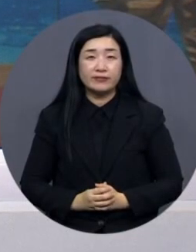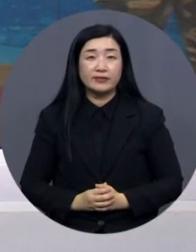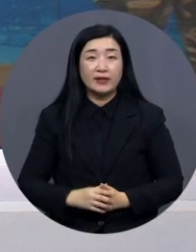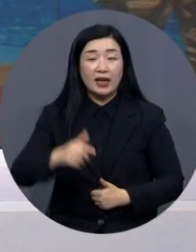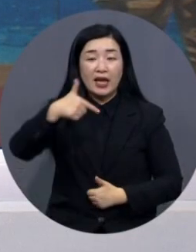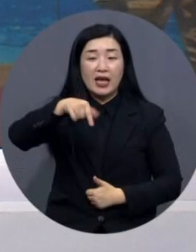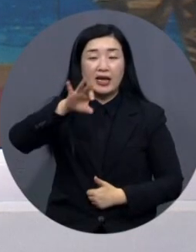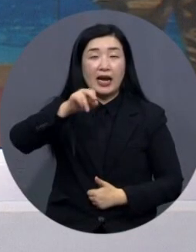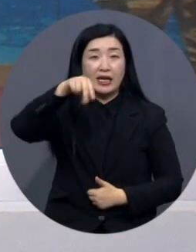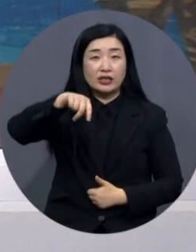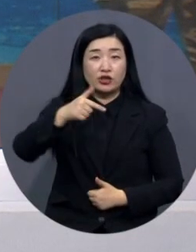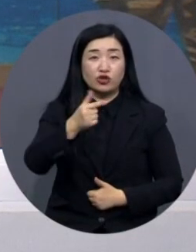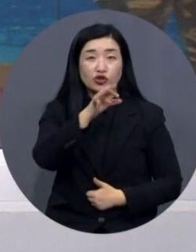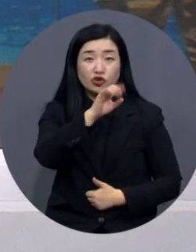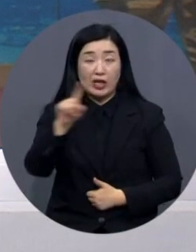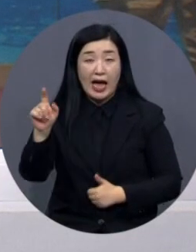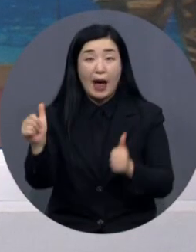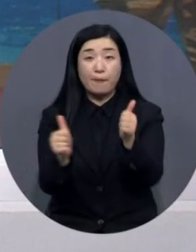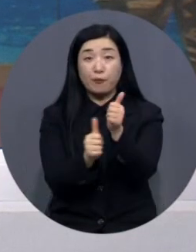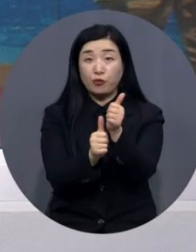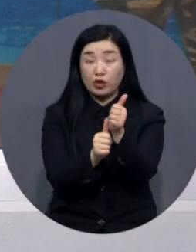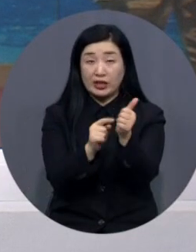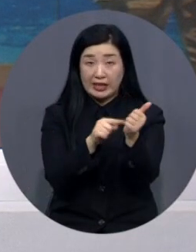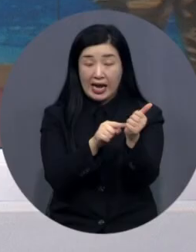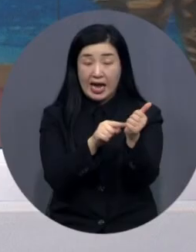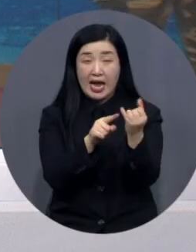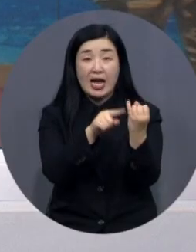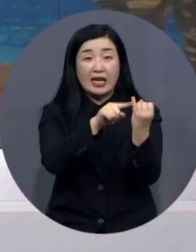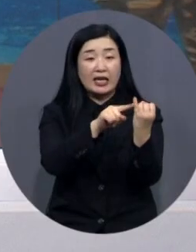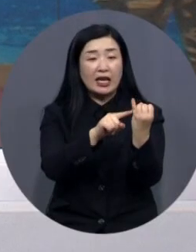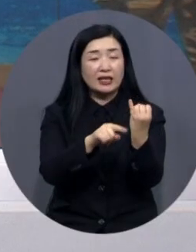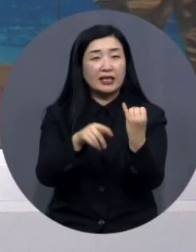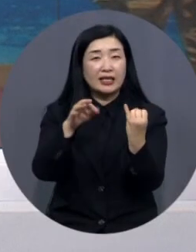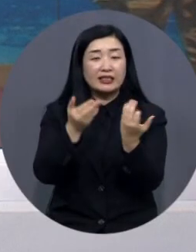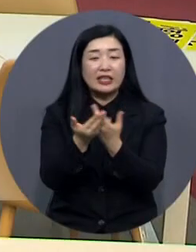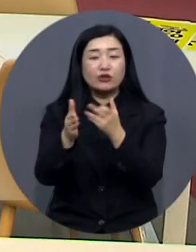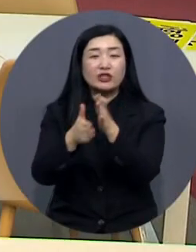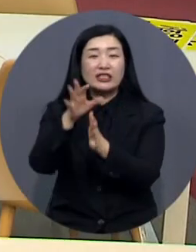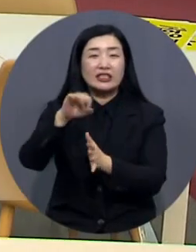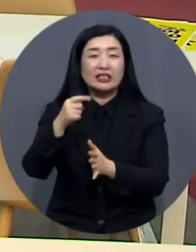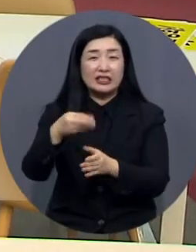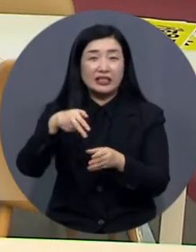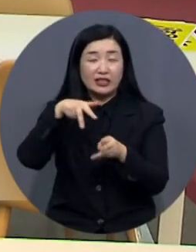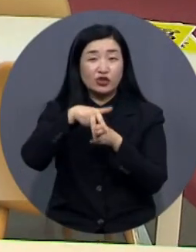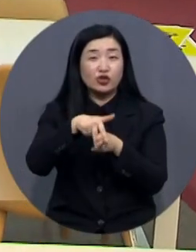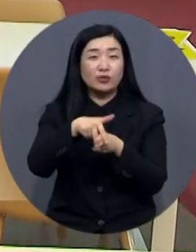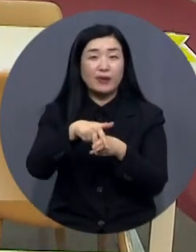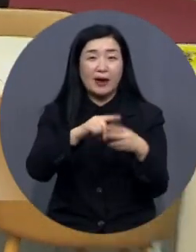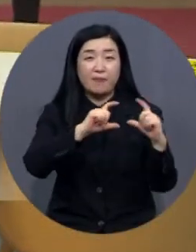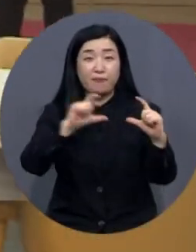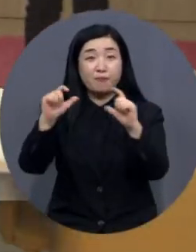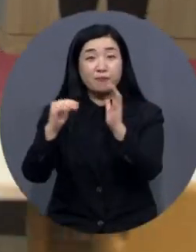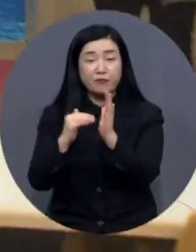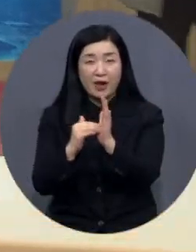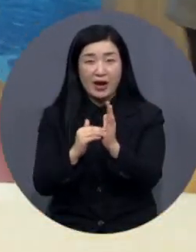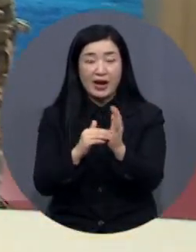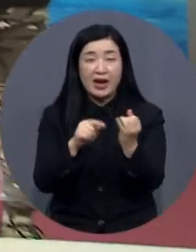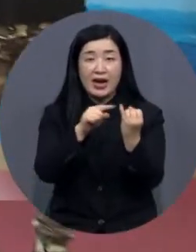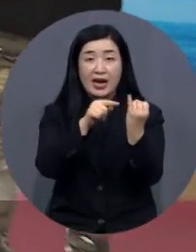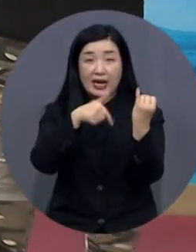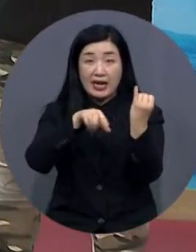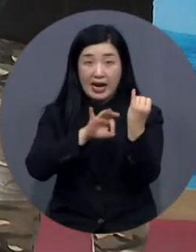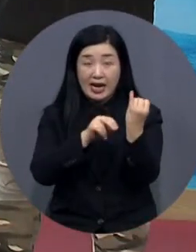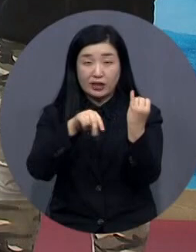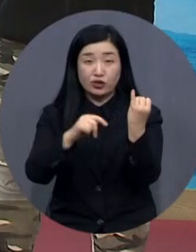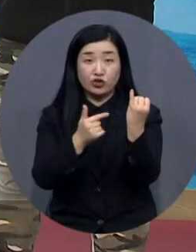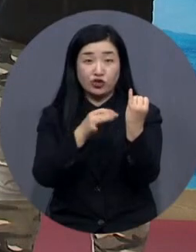강순화 정의당 제주도당 부위원장이 내년 총선 제주시 을선거구 출마를 공식 선언했습니다. 강 부위원장은